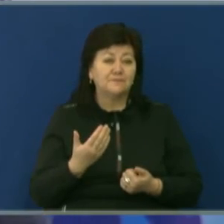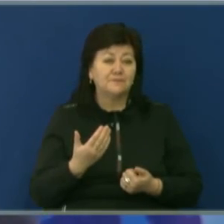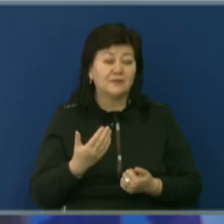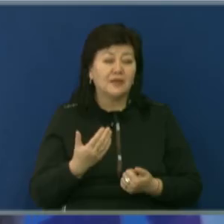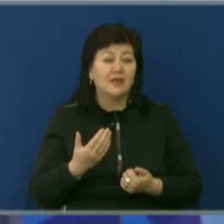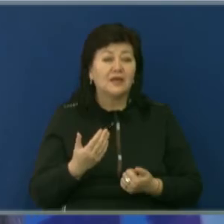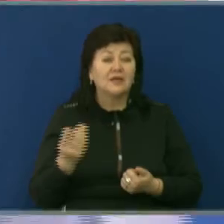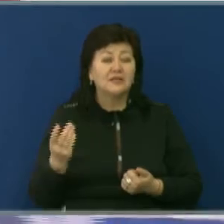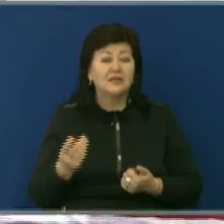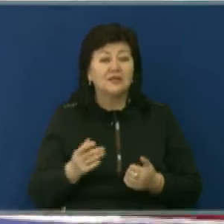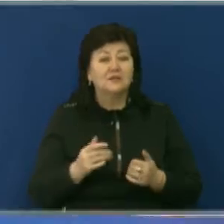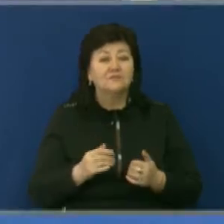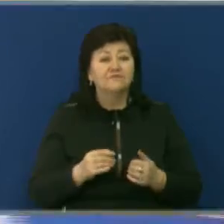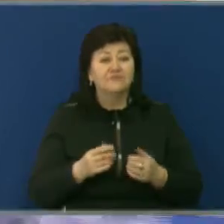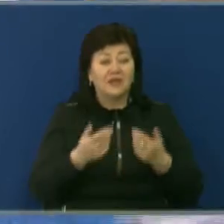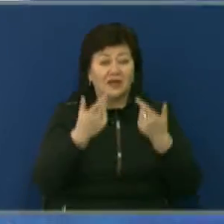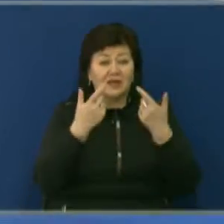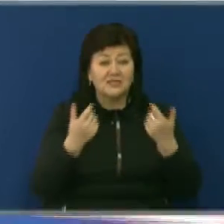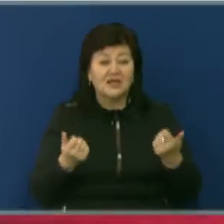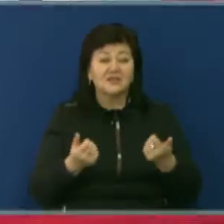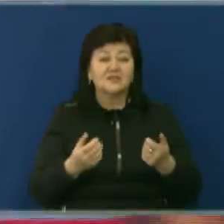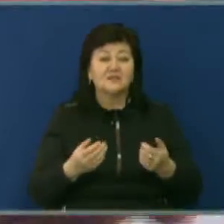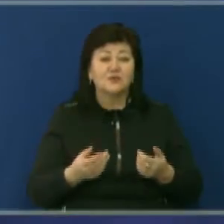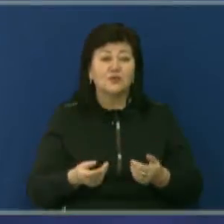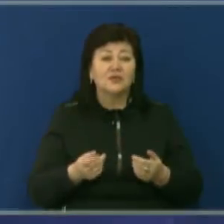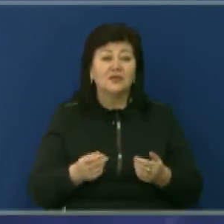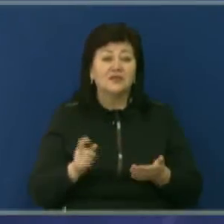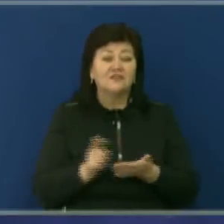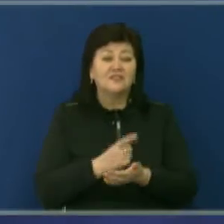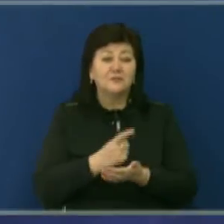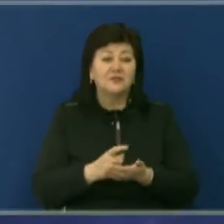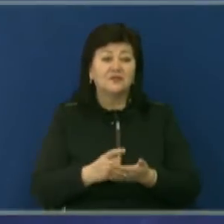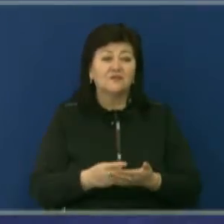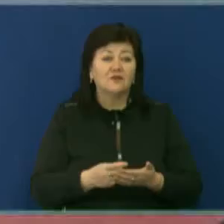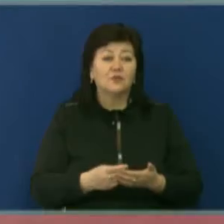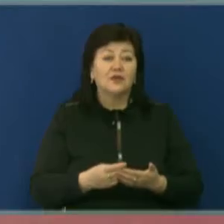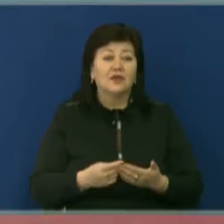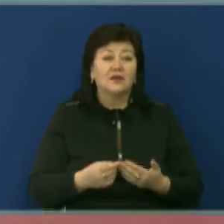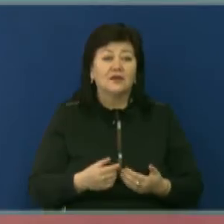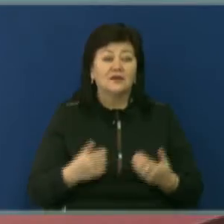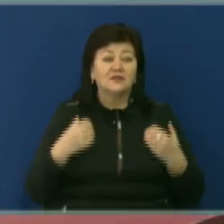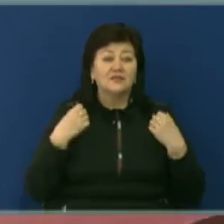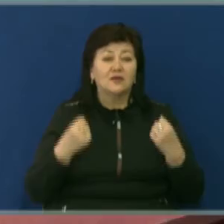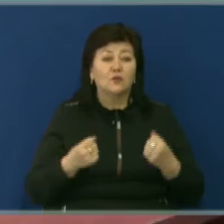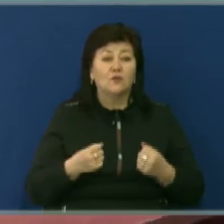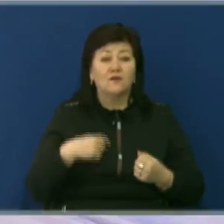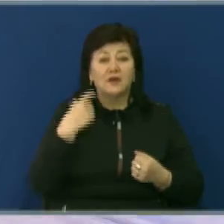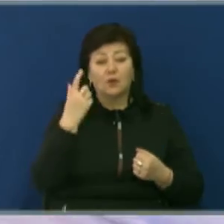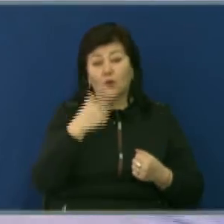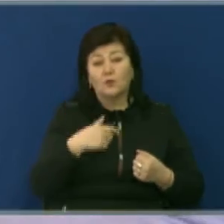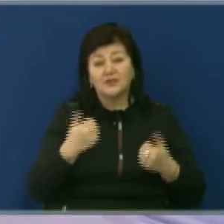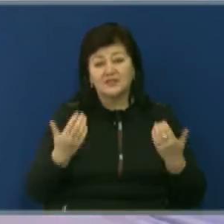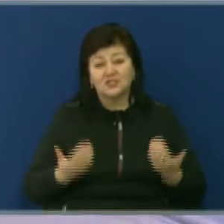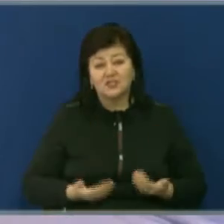салауатты өмір салтын насихаттау осы. Чемпионатқа қарсыластарына есе жібермеуге барын салатын жас жігіттер мен қыздар қатысуда. Айта